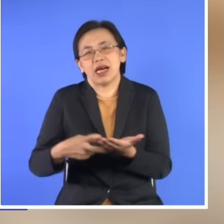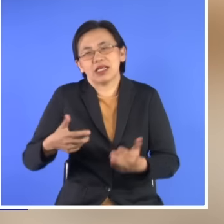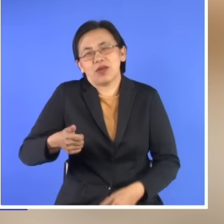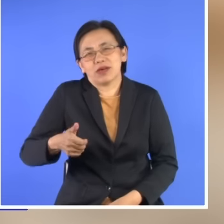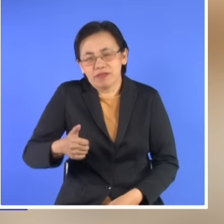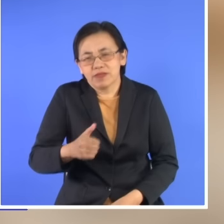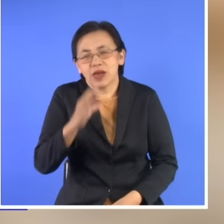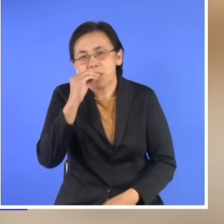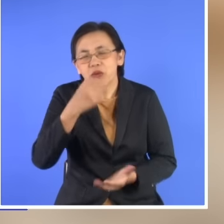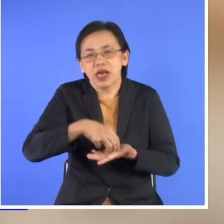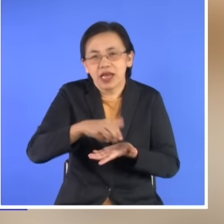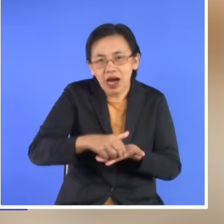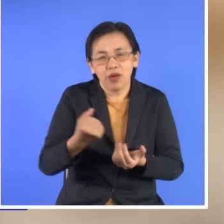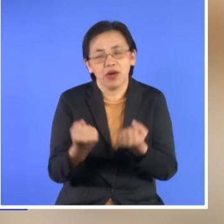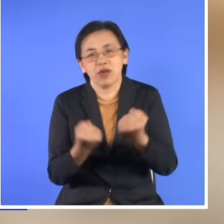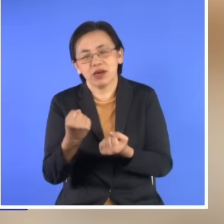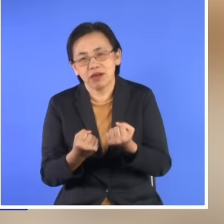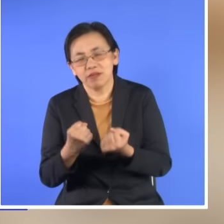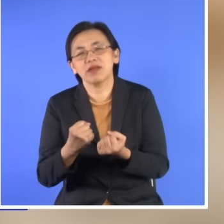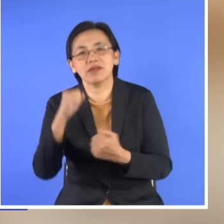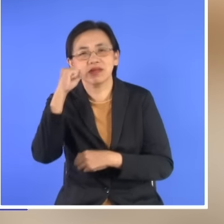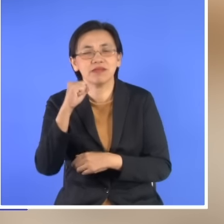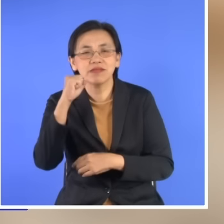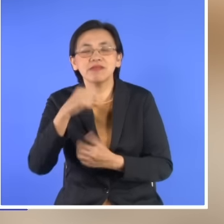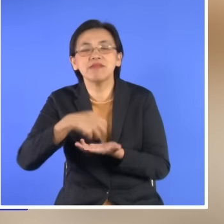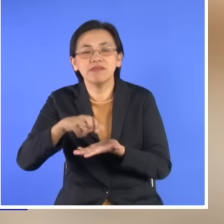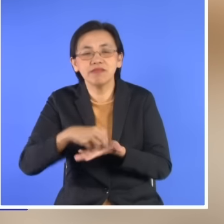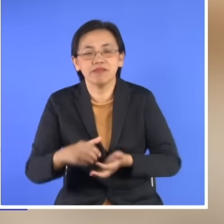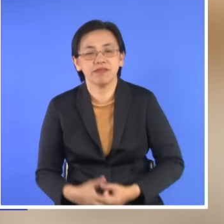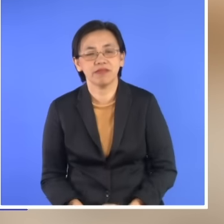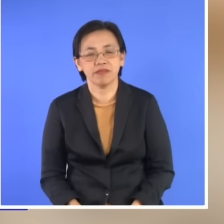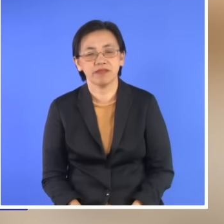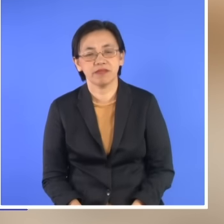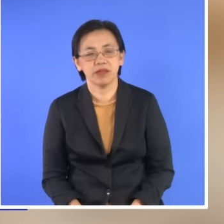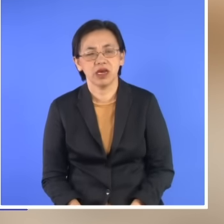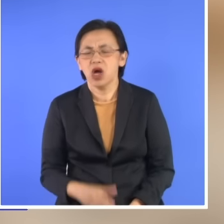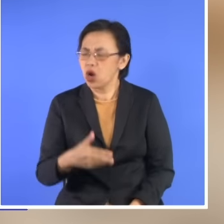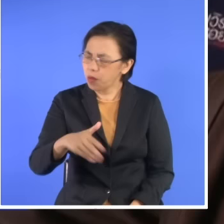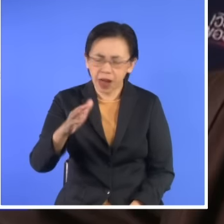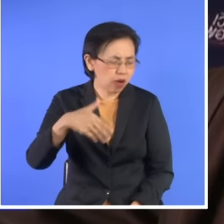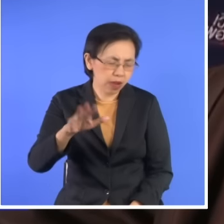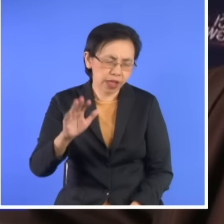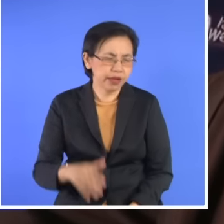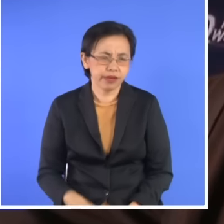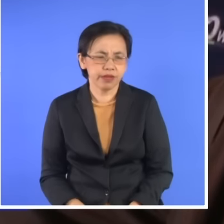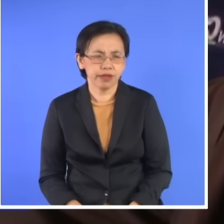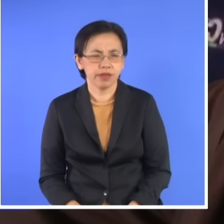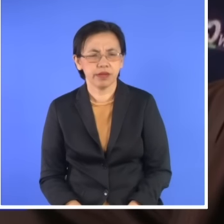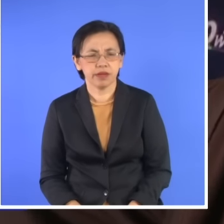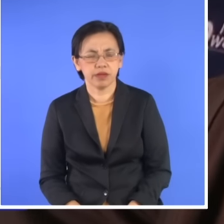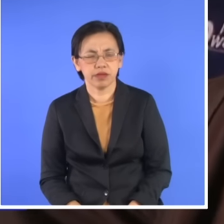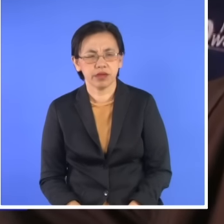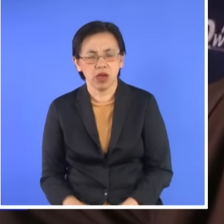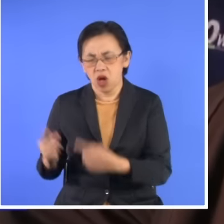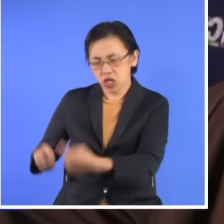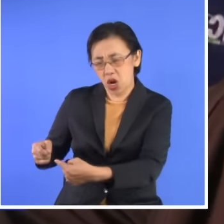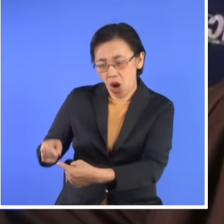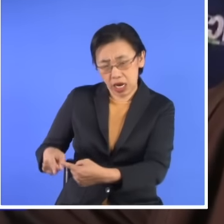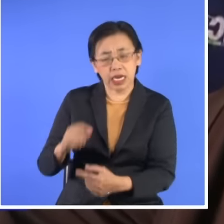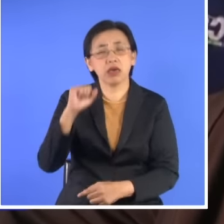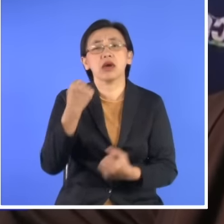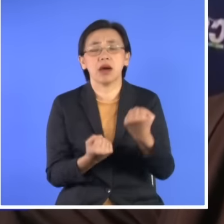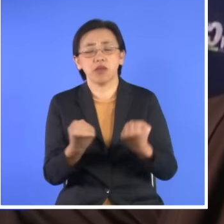คนขับรถเมลงไปงเทะเลาะกันหยุงล่างอยู่แล้วแล้วเขาก็ผู้หญิงก็